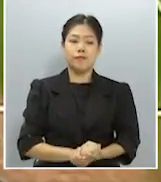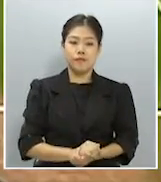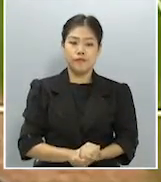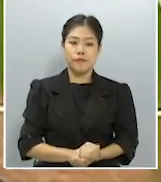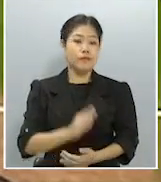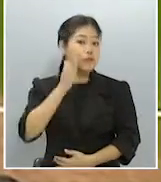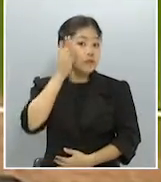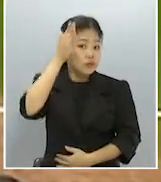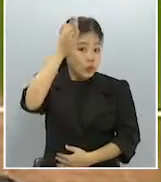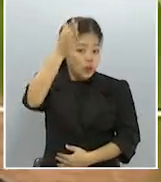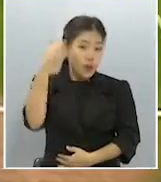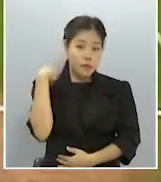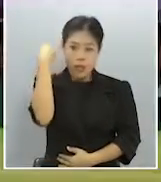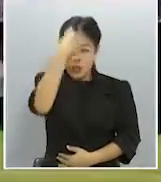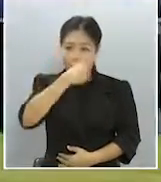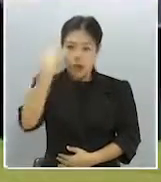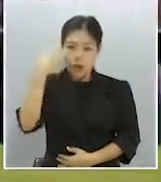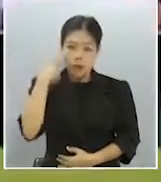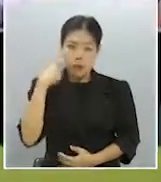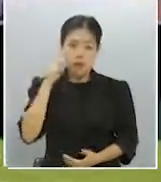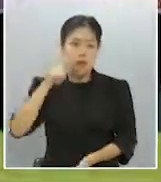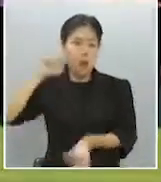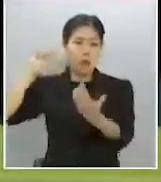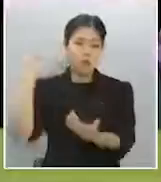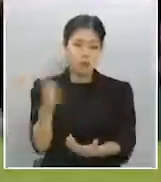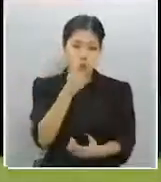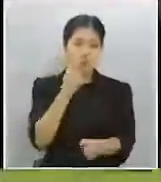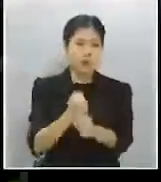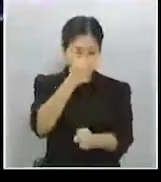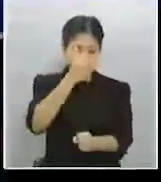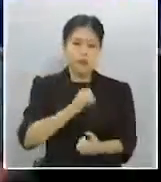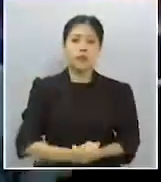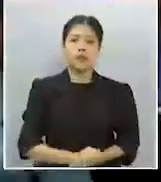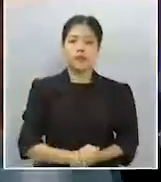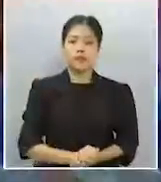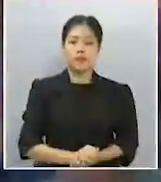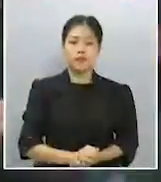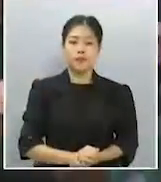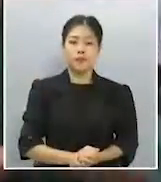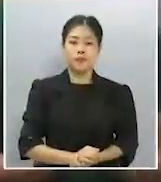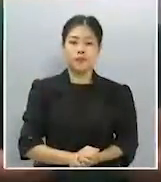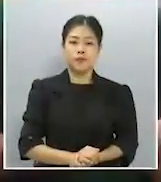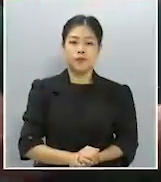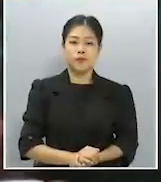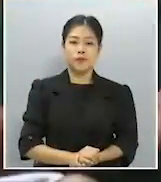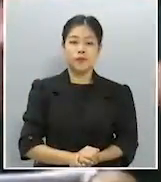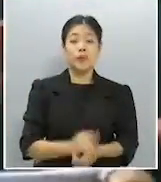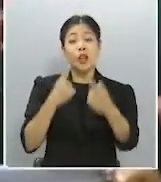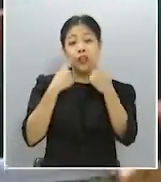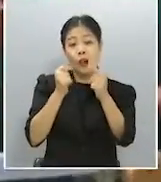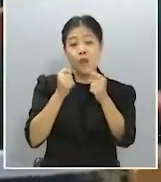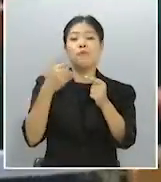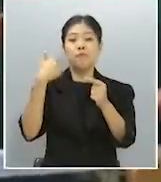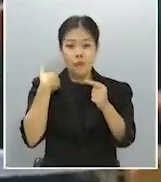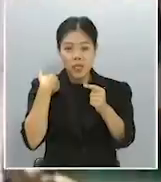ในอนาคตจะมีใครคว้าแชมป์รายการแกรนด์สแลมแซงหน้าขวัญใจของผมโรเจอร์เฟเดเลอร์ได้ไหมครับคำตอบก็คงตอบแบบฝรั่งครับมีและ